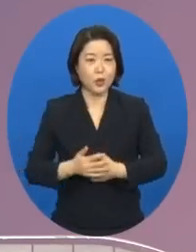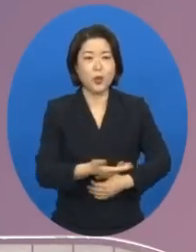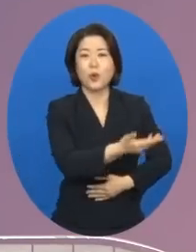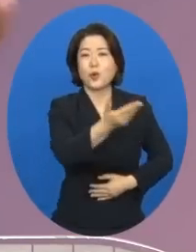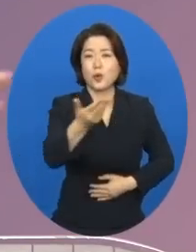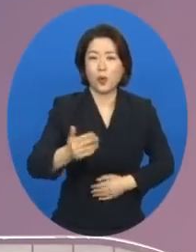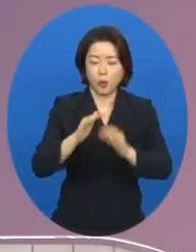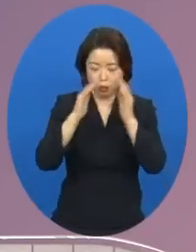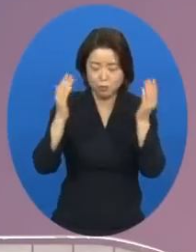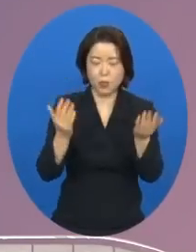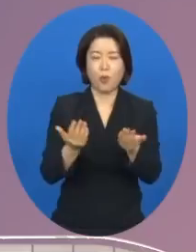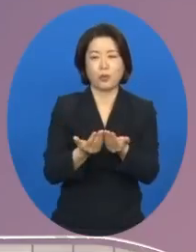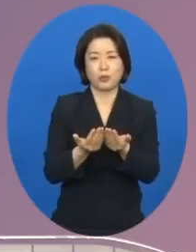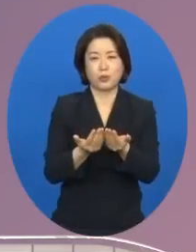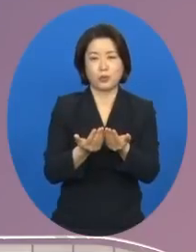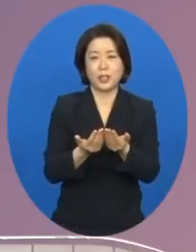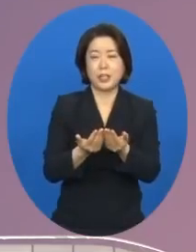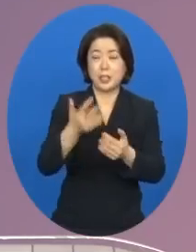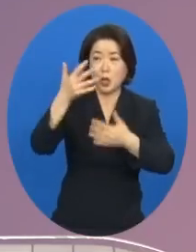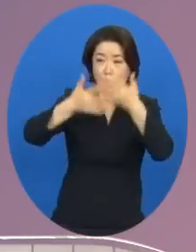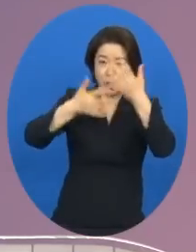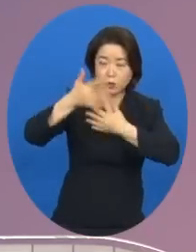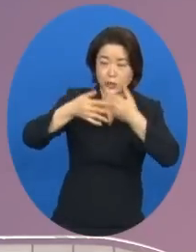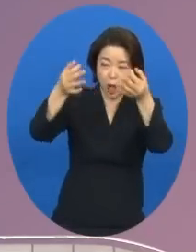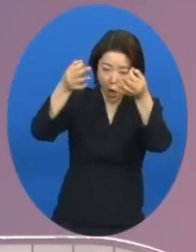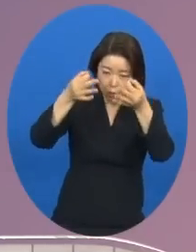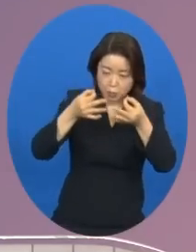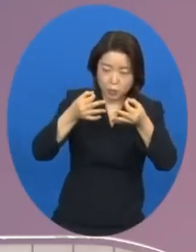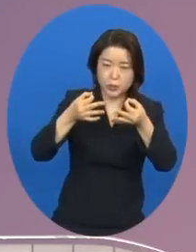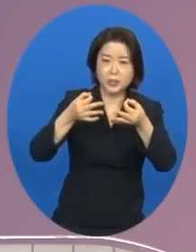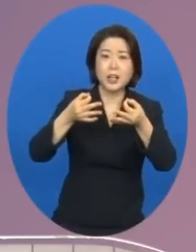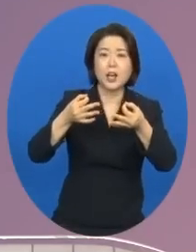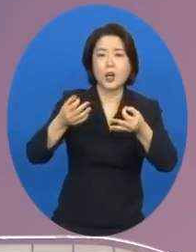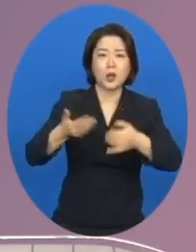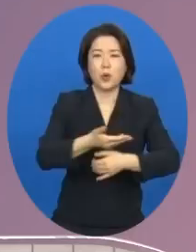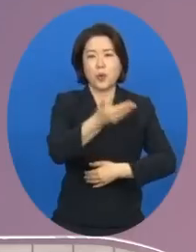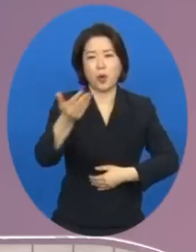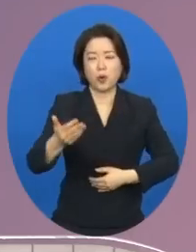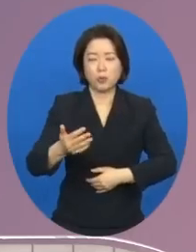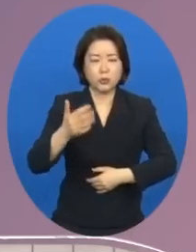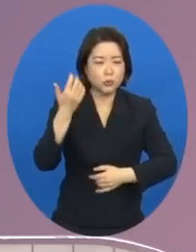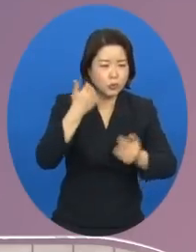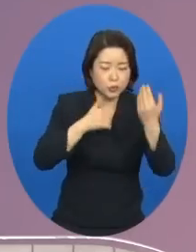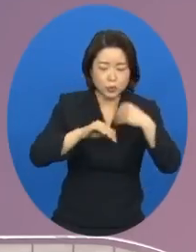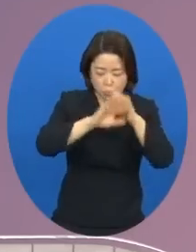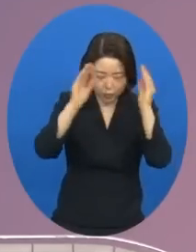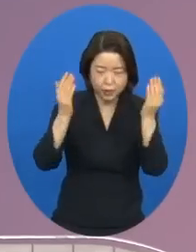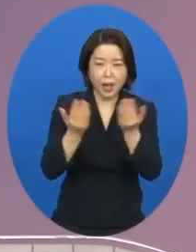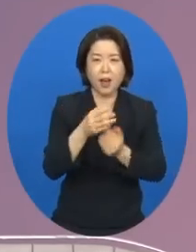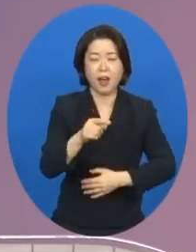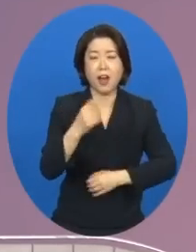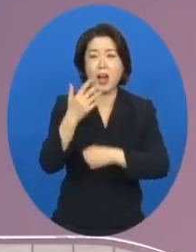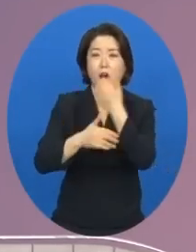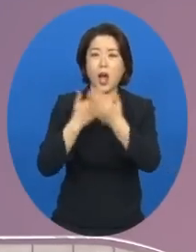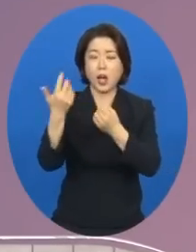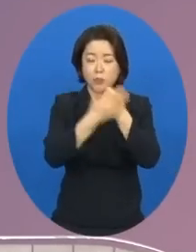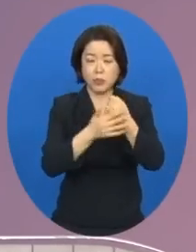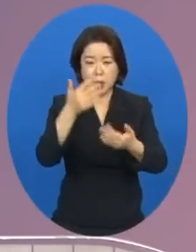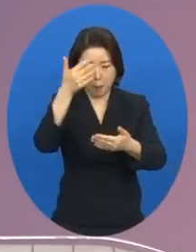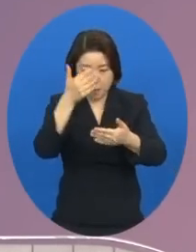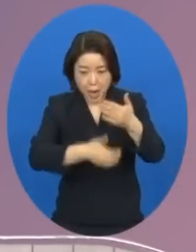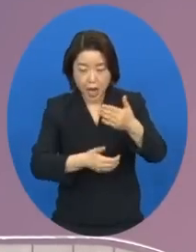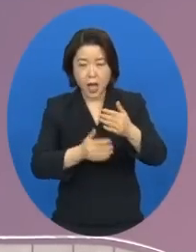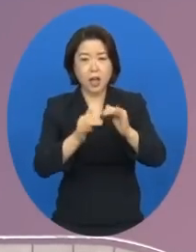있는 여러분 모두가, 영상으로 이 설교를 듣는 어느 누구도 하나님의 은혜에서 제외된